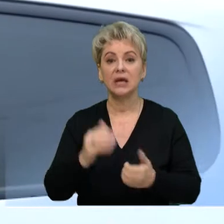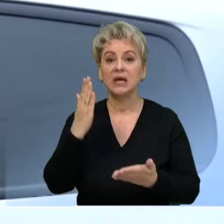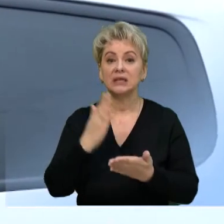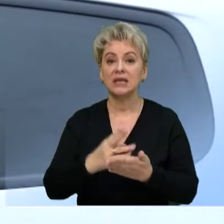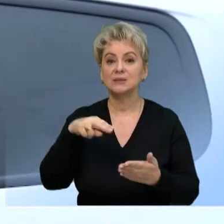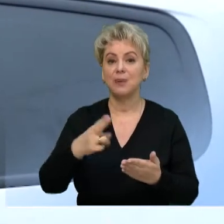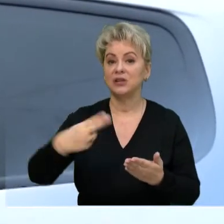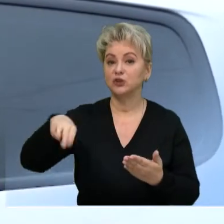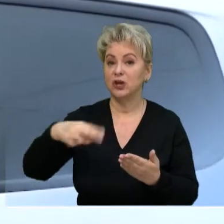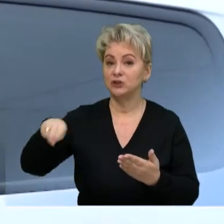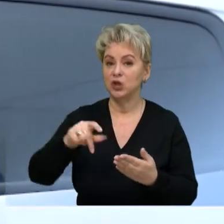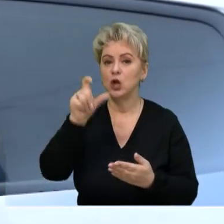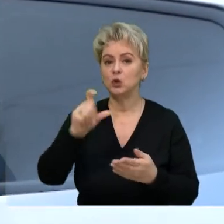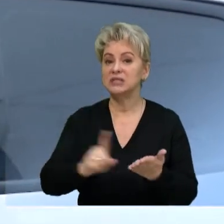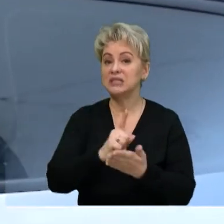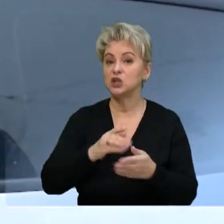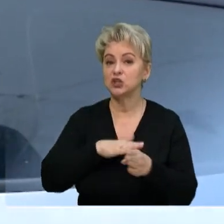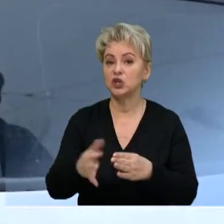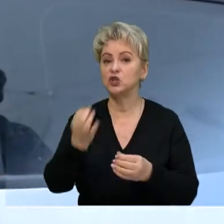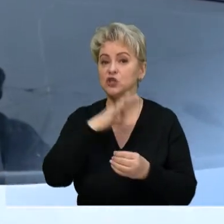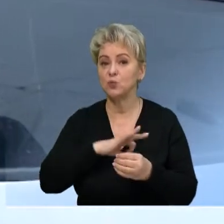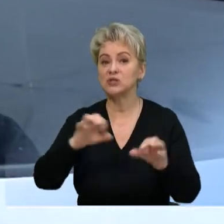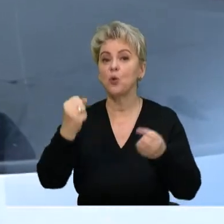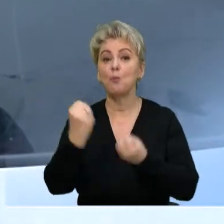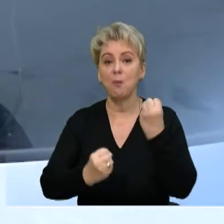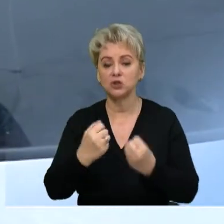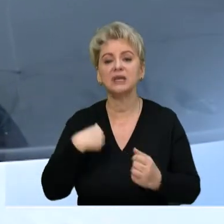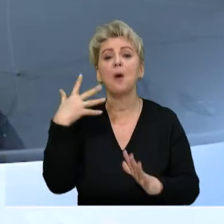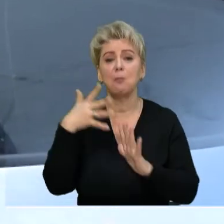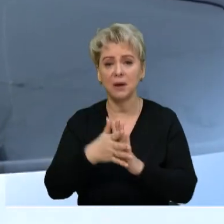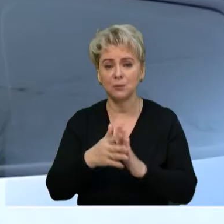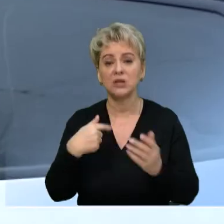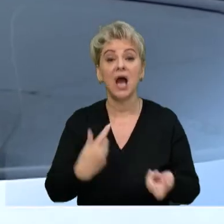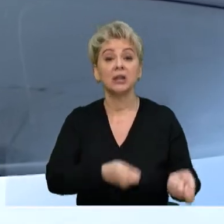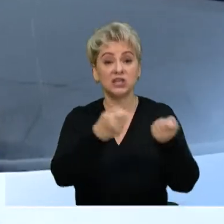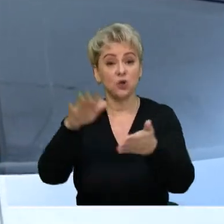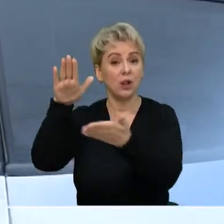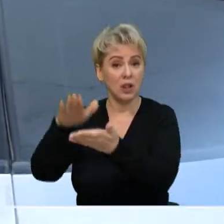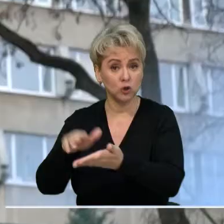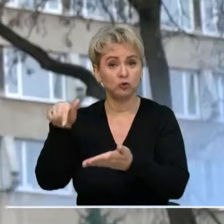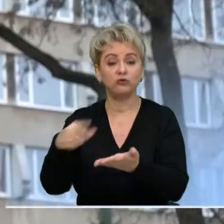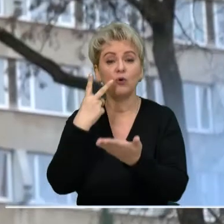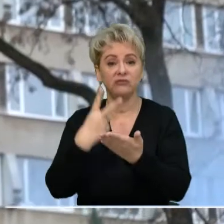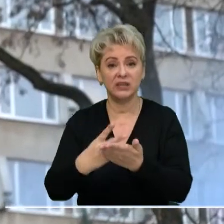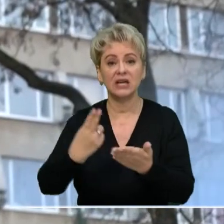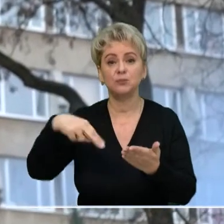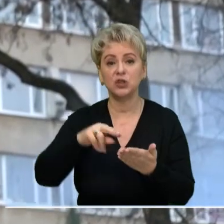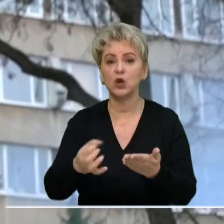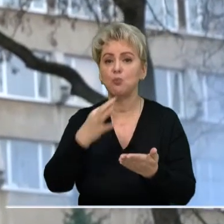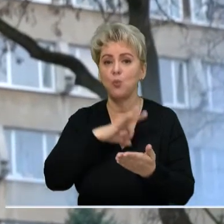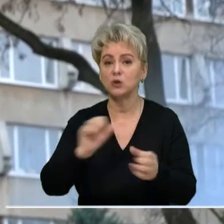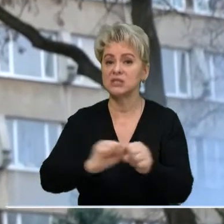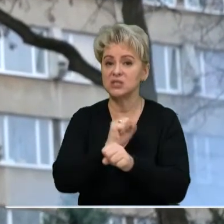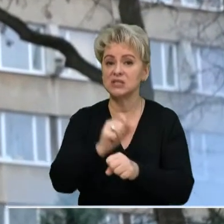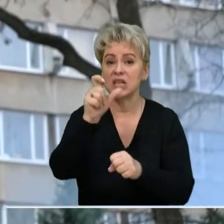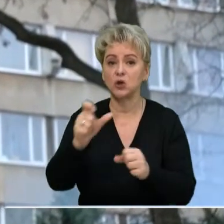ПДД. Люди должны их соблюдать, используя транспортное средство. Я понимаю, я достаю, ложу, его видно. Дмитрий пользуется парковками для